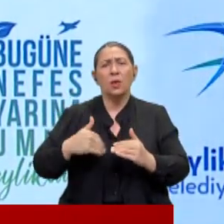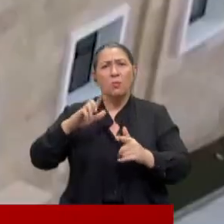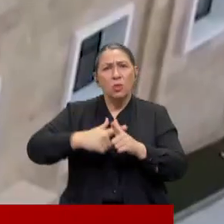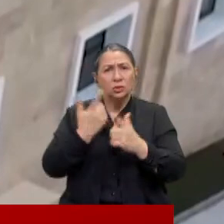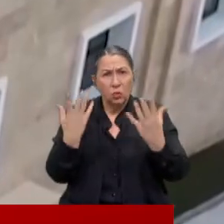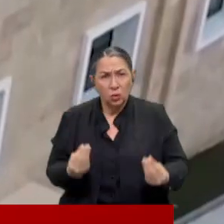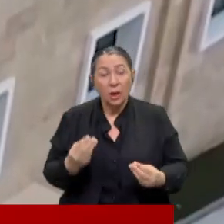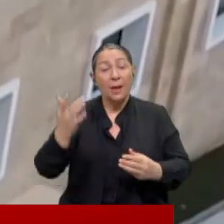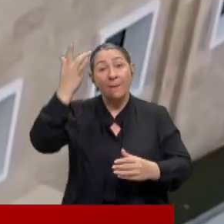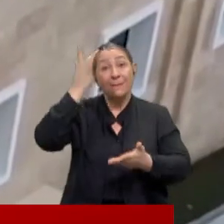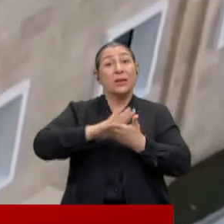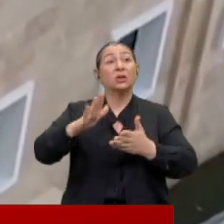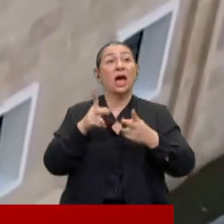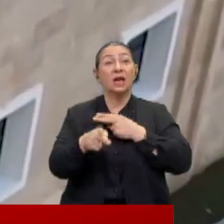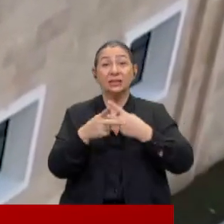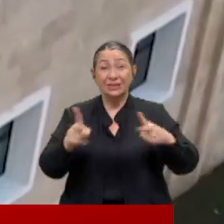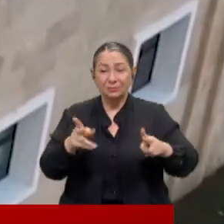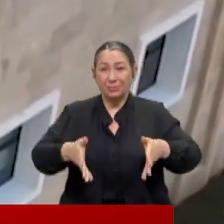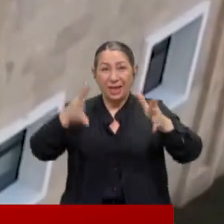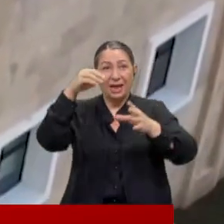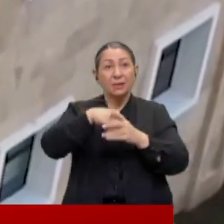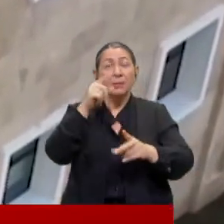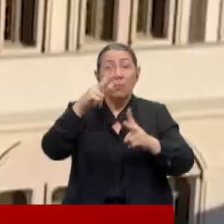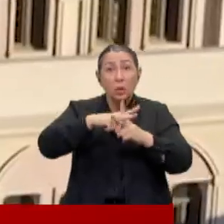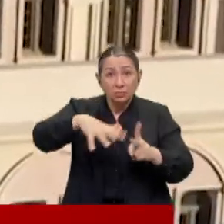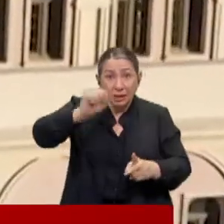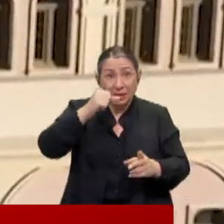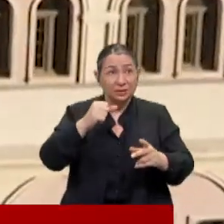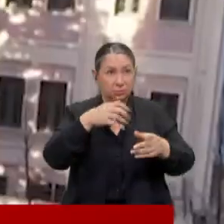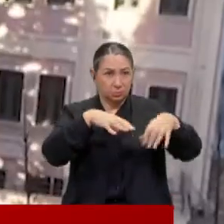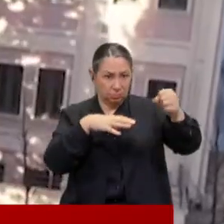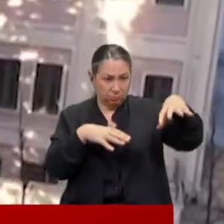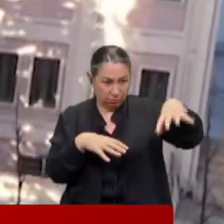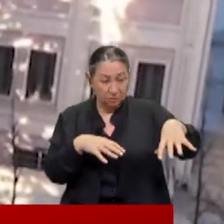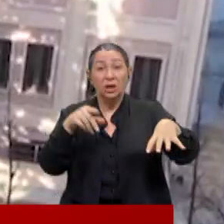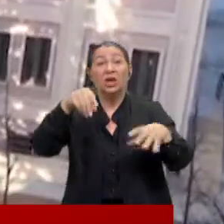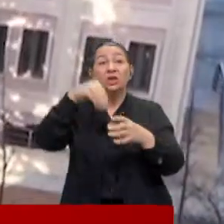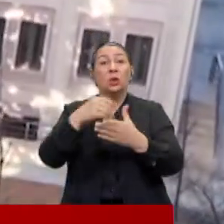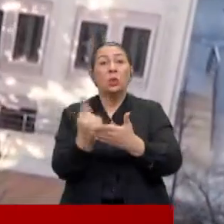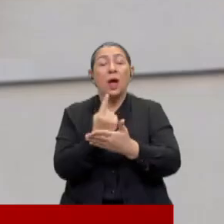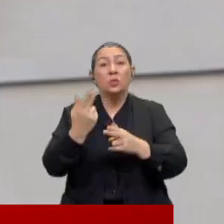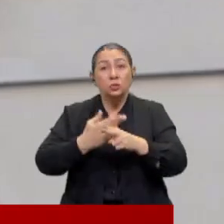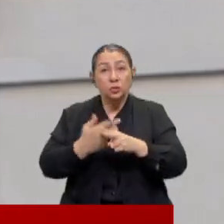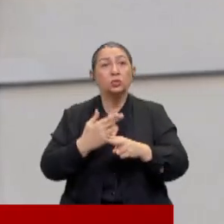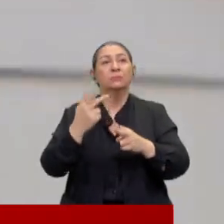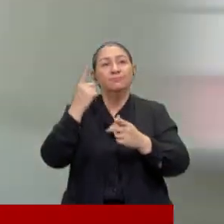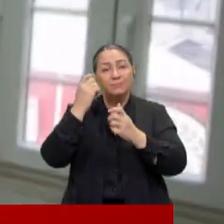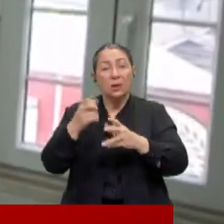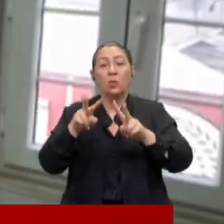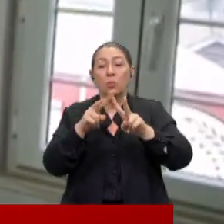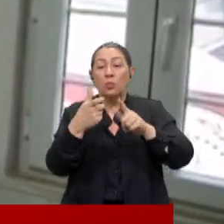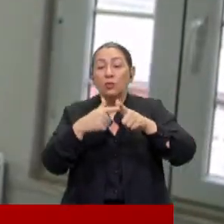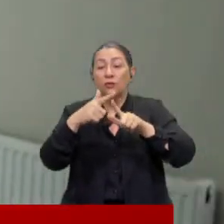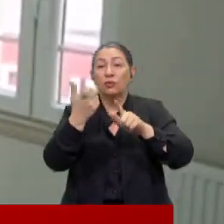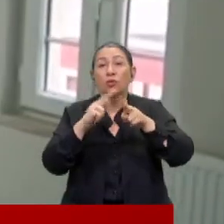projesi olur Beylikdüzü'nün açılışını yaptığı binalar arasında bir Polis Merkezi Amirliği Bir de içinde Kur'an kursu ve taziye bölümü olan